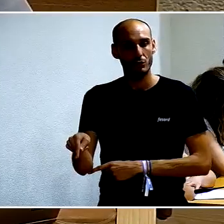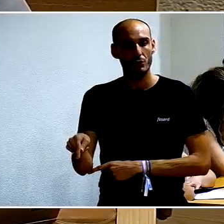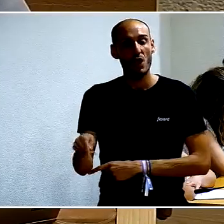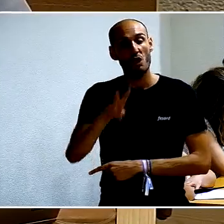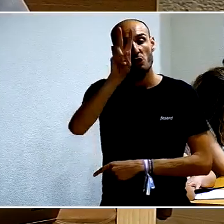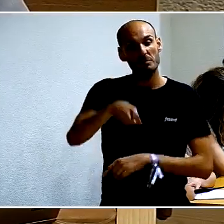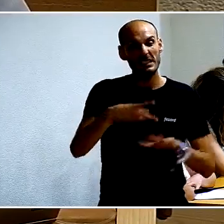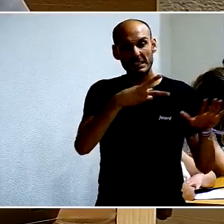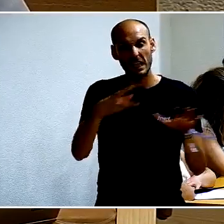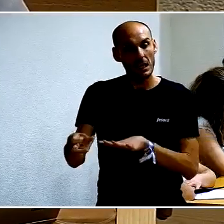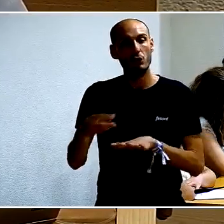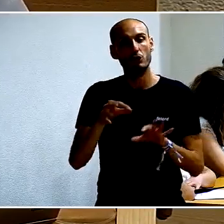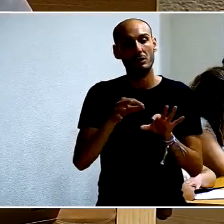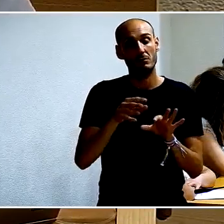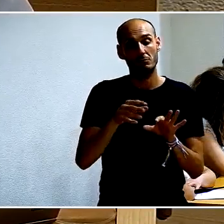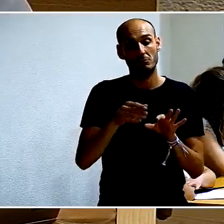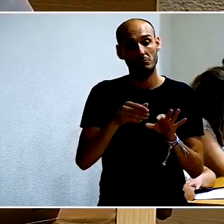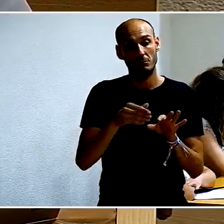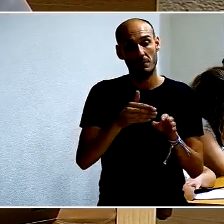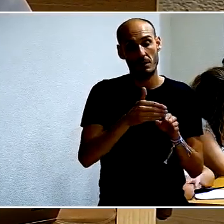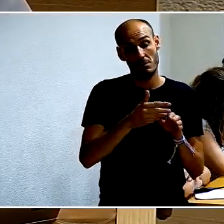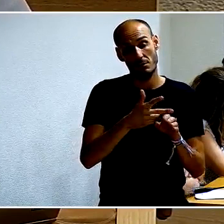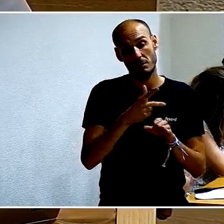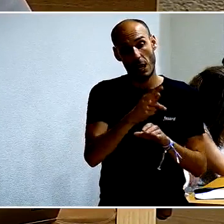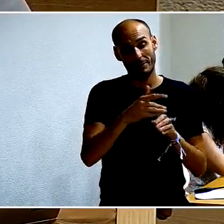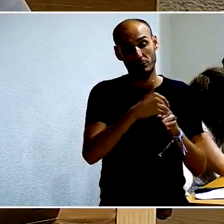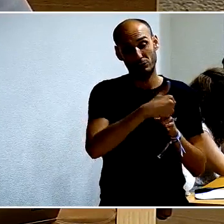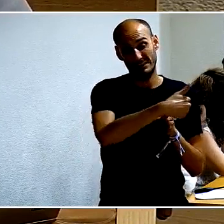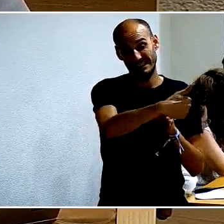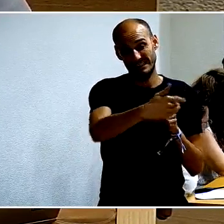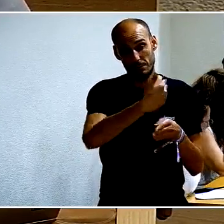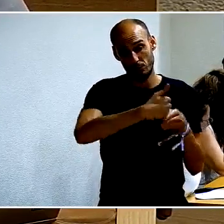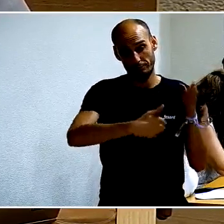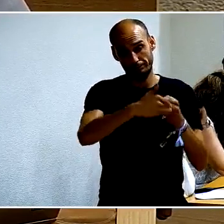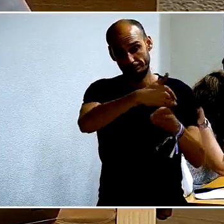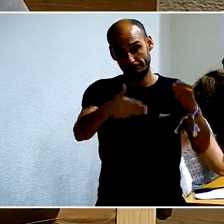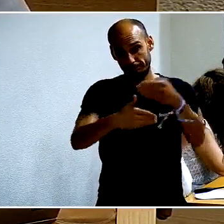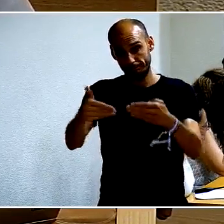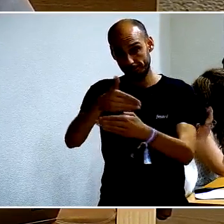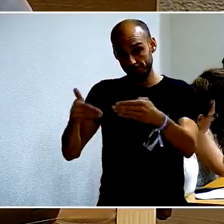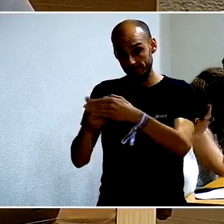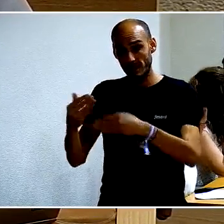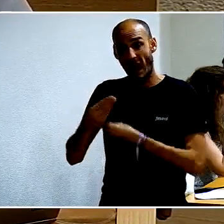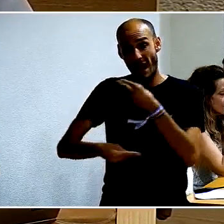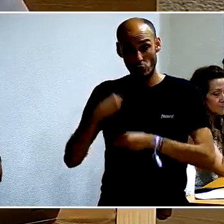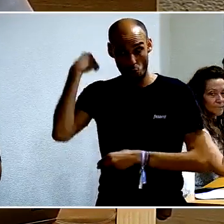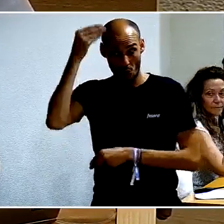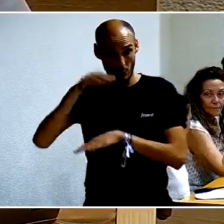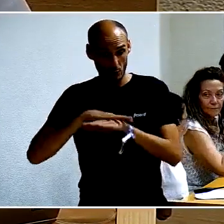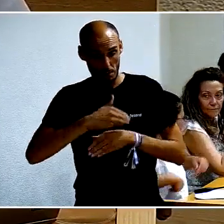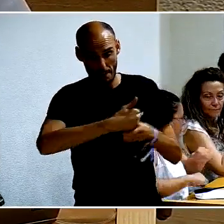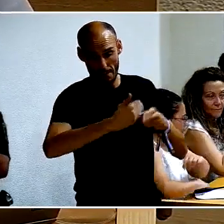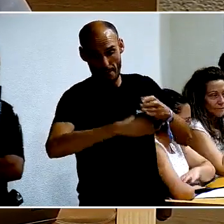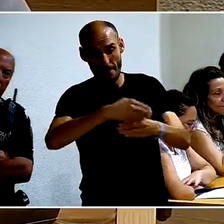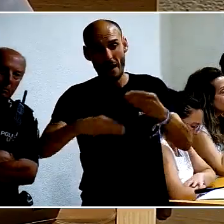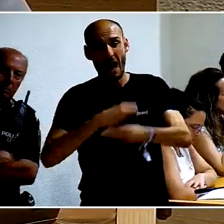2.700 quilòmetres de mur que n'hi ha del Sàhara Occidental, que ha construït el Marroc, està sembrat de mines